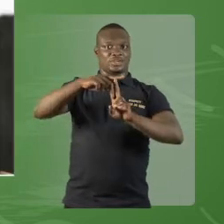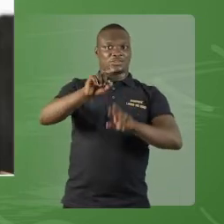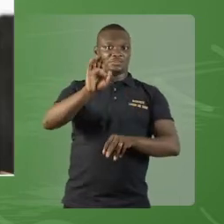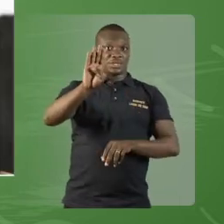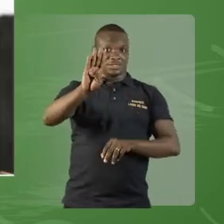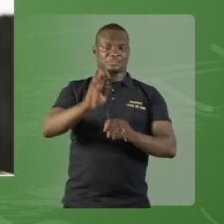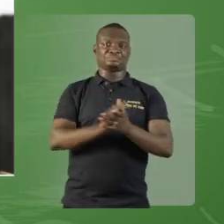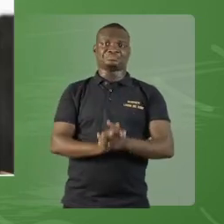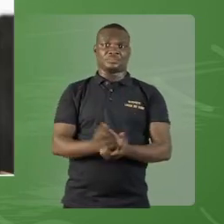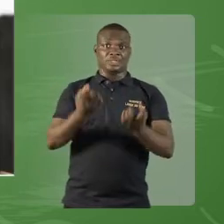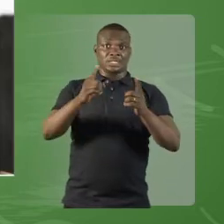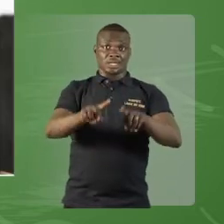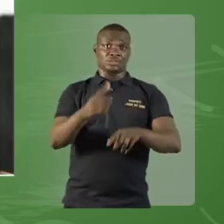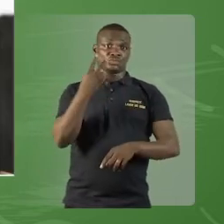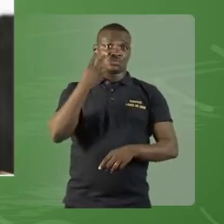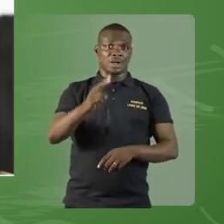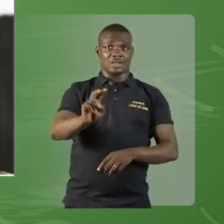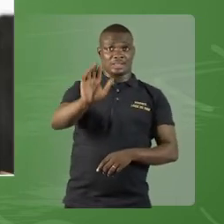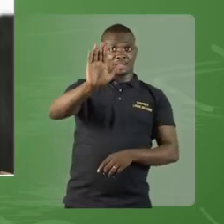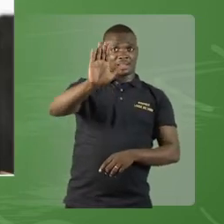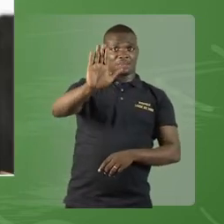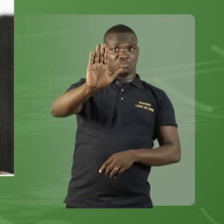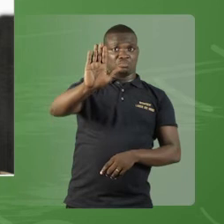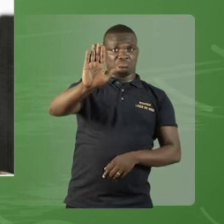Lorsque nous voyons la paume,